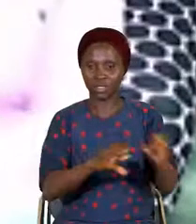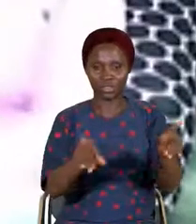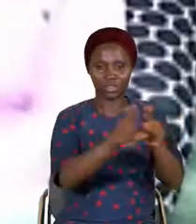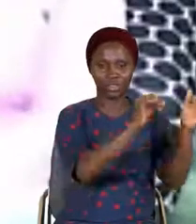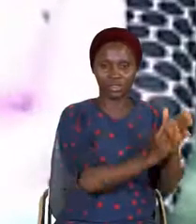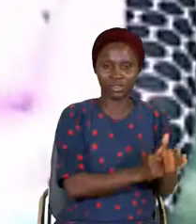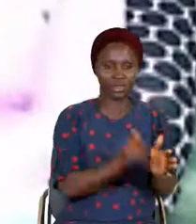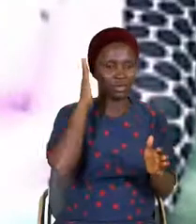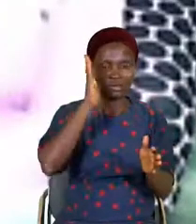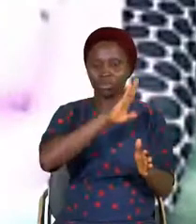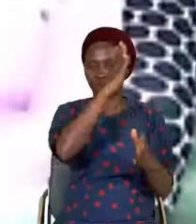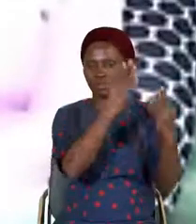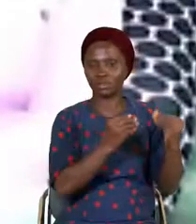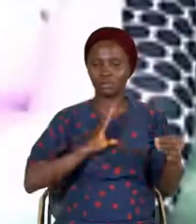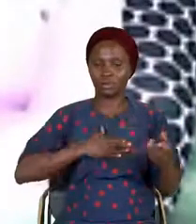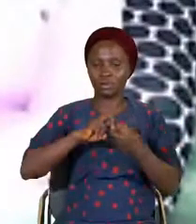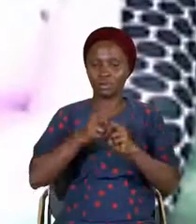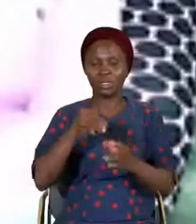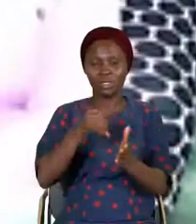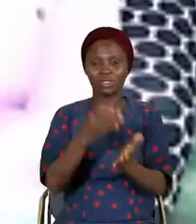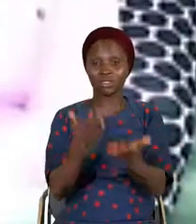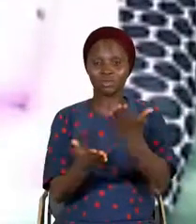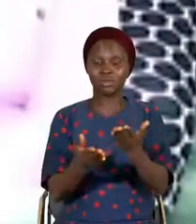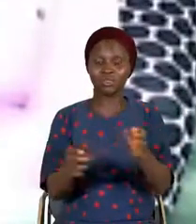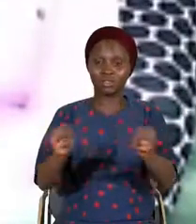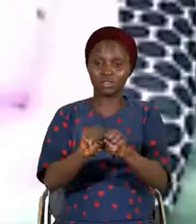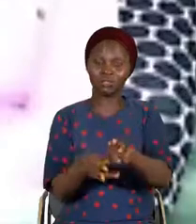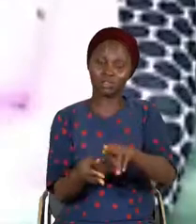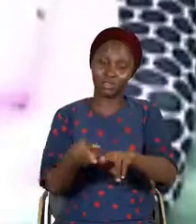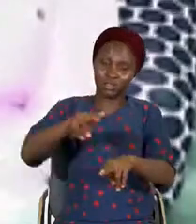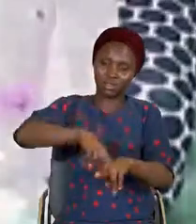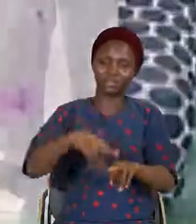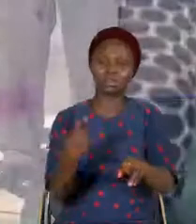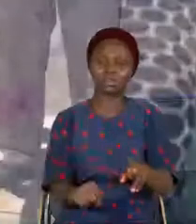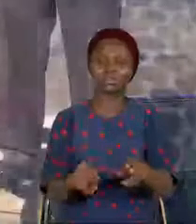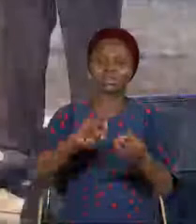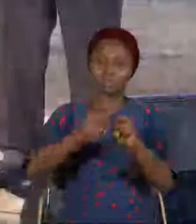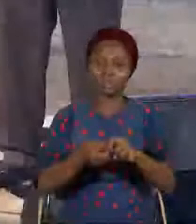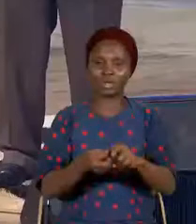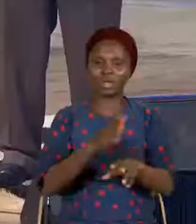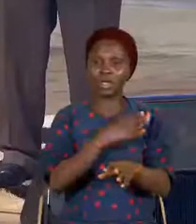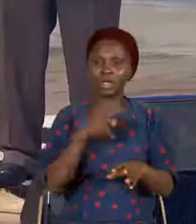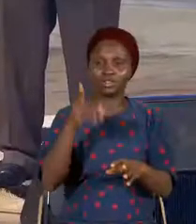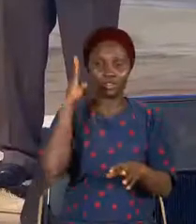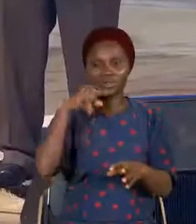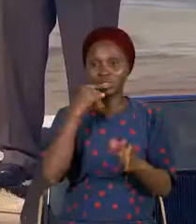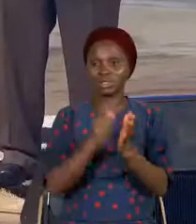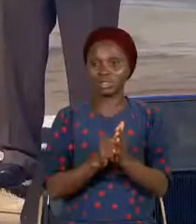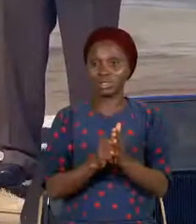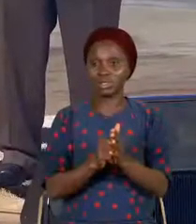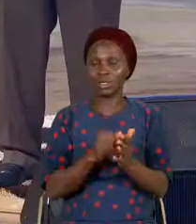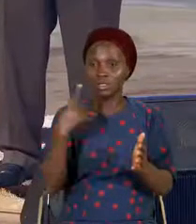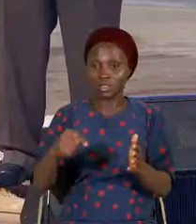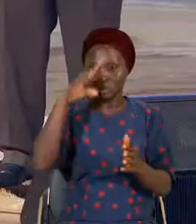manière, agir de telle manière, cela ne résoudra pas nos problèmes dans les familles. cela pourra même amplifier les